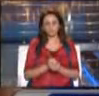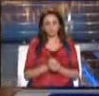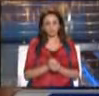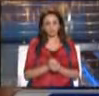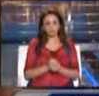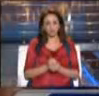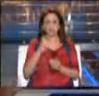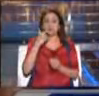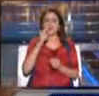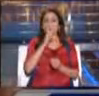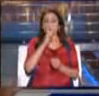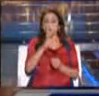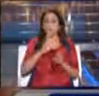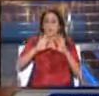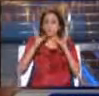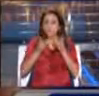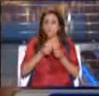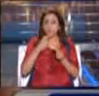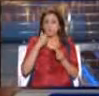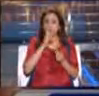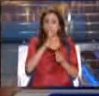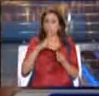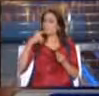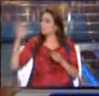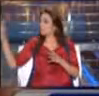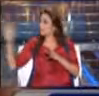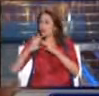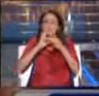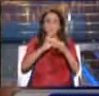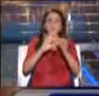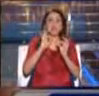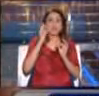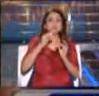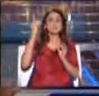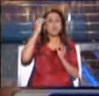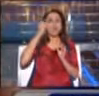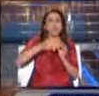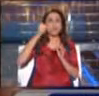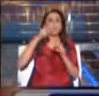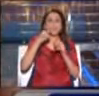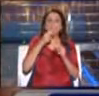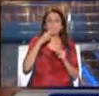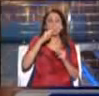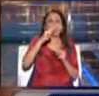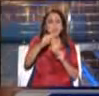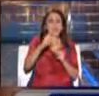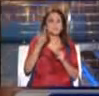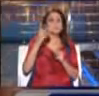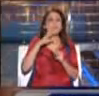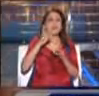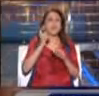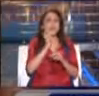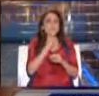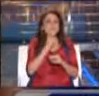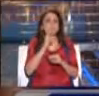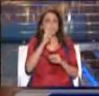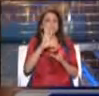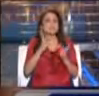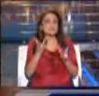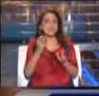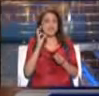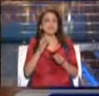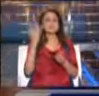مش كل حاجه عايز يقولها او كل كلمه عايز يقولها تتقال، انما لازم يكون عارف كويس قوي ان الكلمه دي رايحه فين وهتتقال امتى وهتتقال ازاي